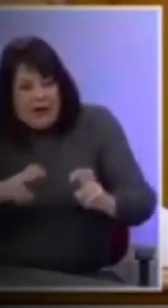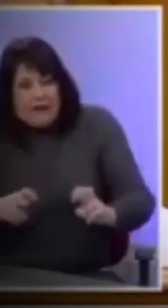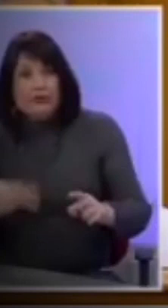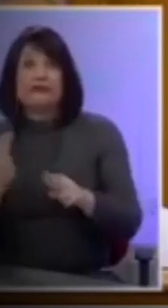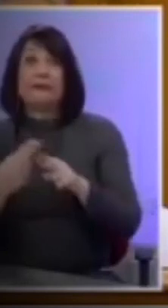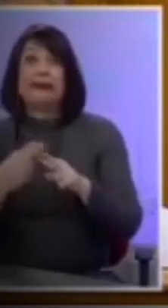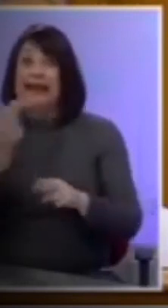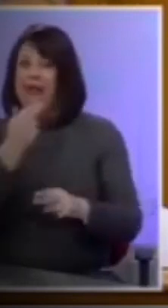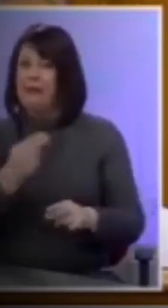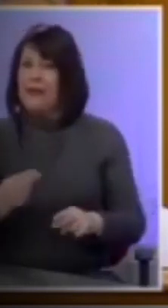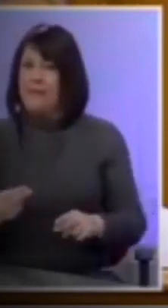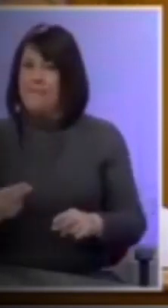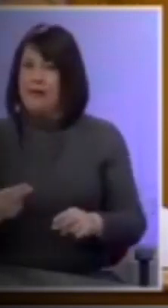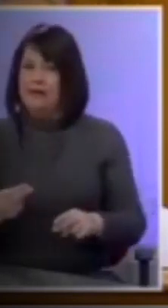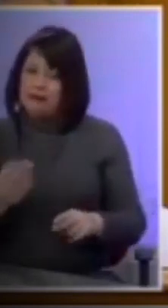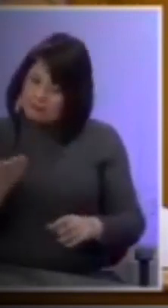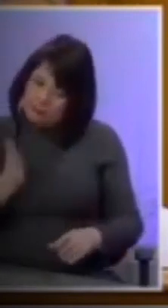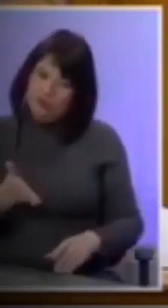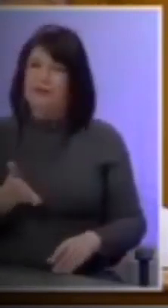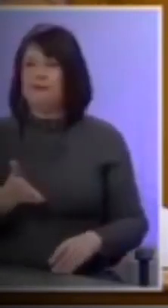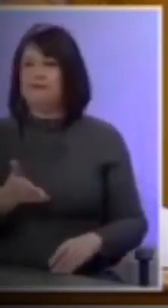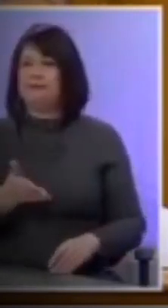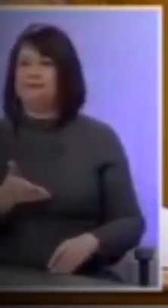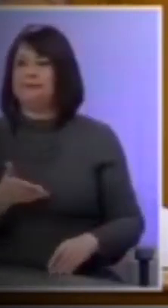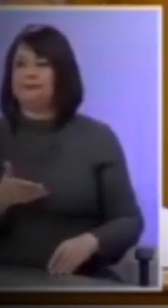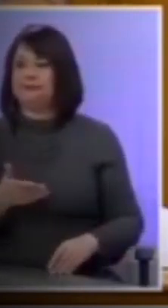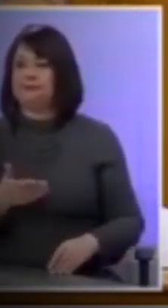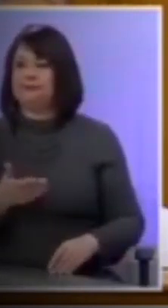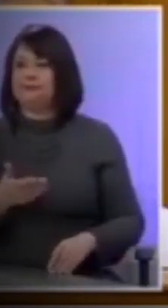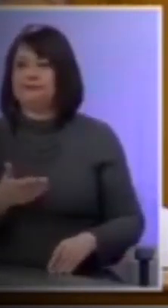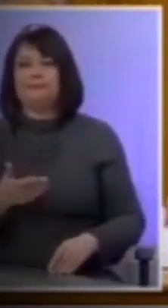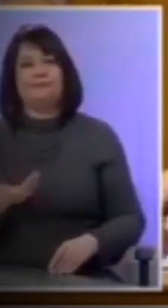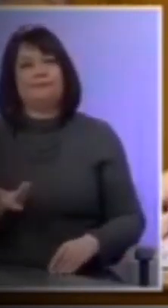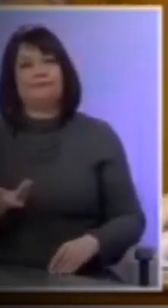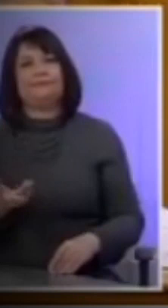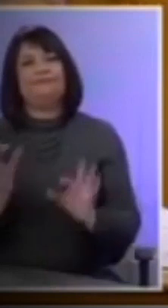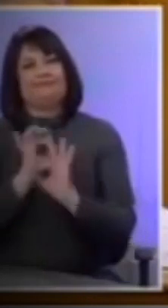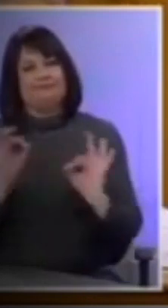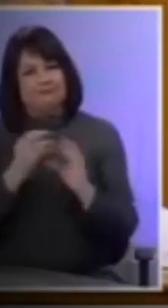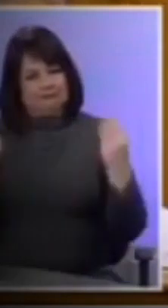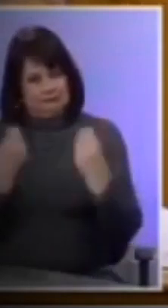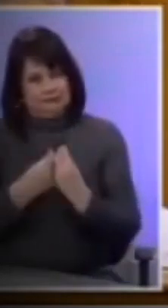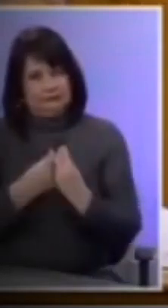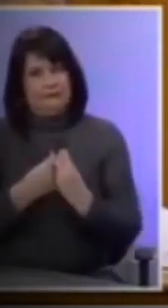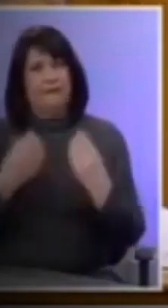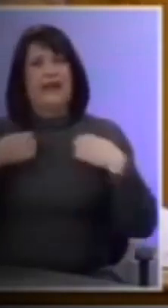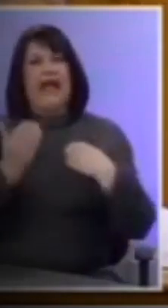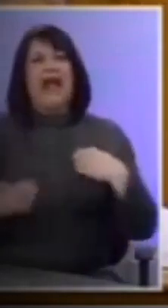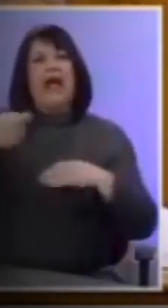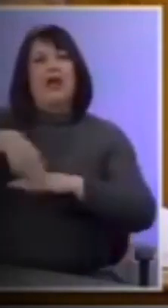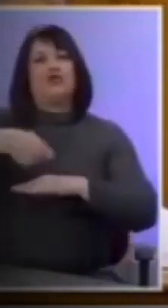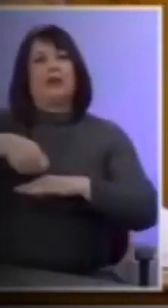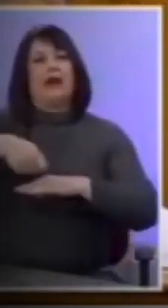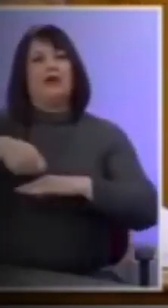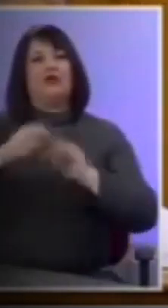σημαντικών υποθέσεων. Είναι απολύτως σύμφωνη με την ομολογία του Αρείου Πάγου και απλώς έρχεται